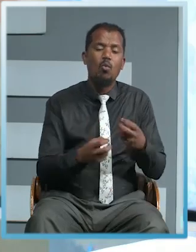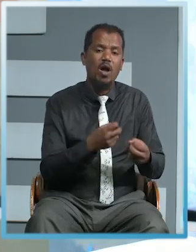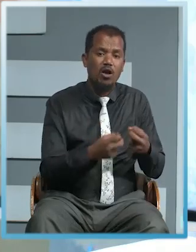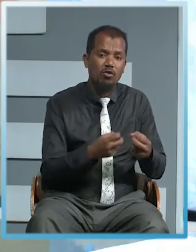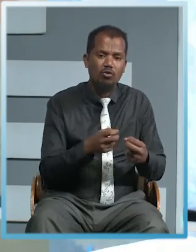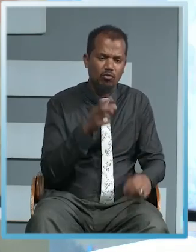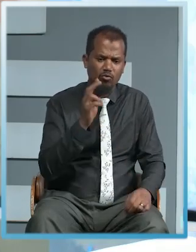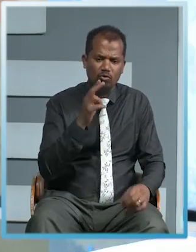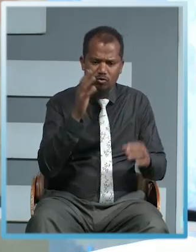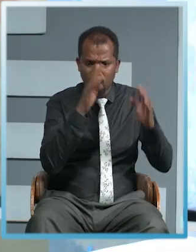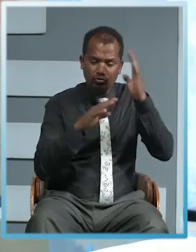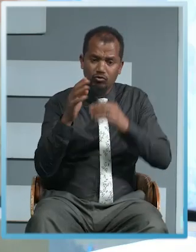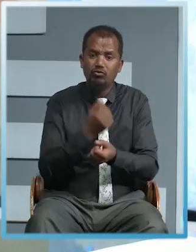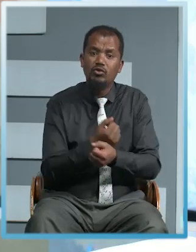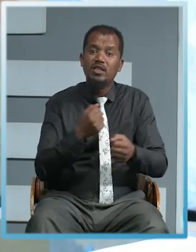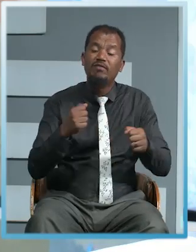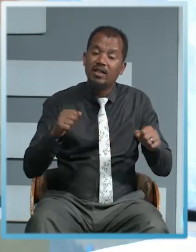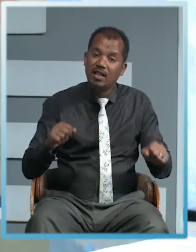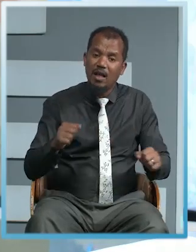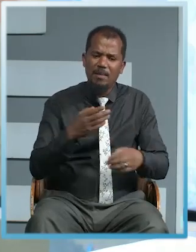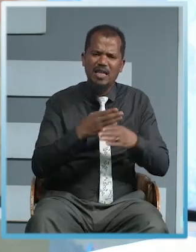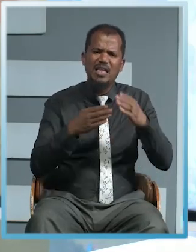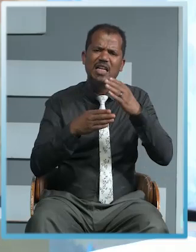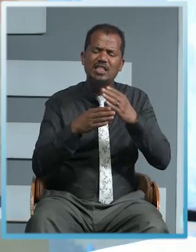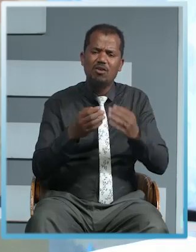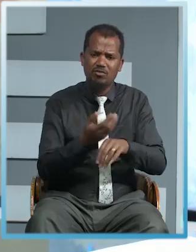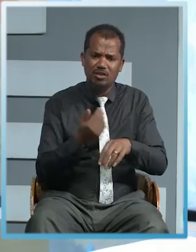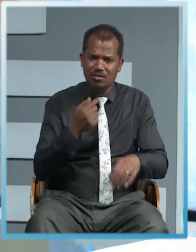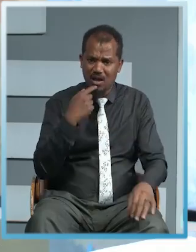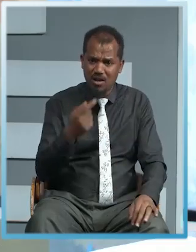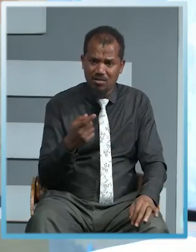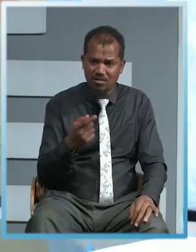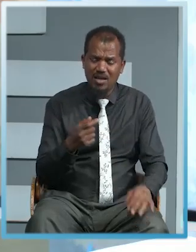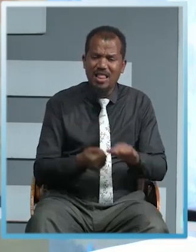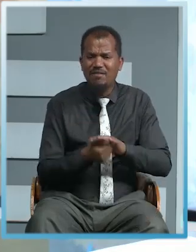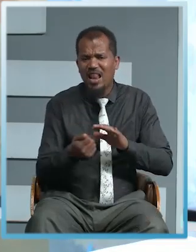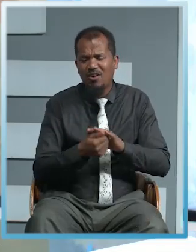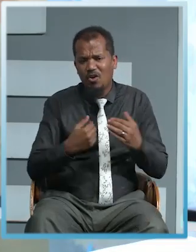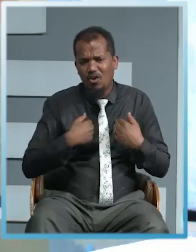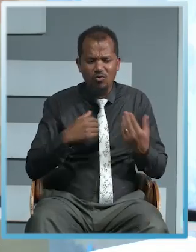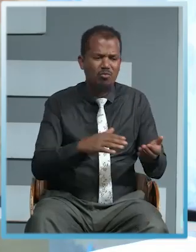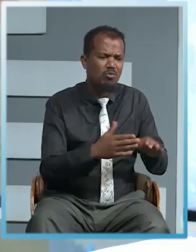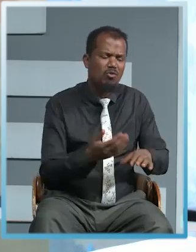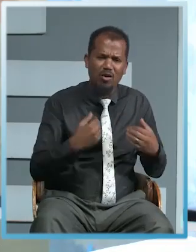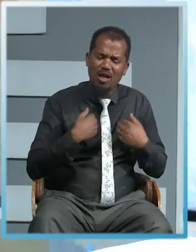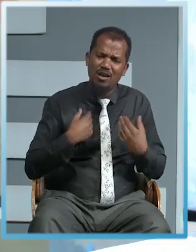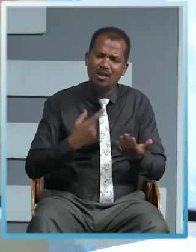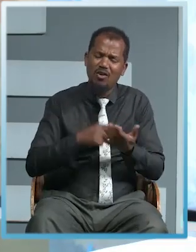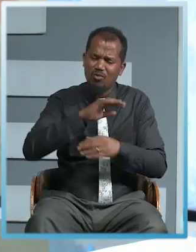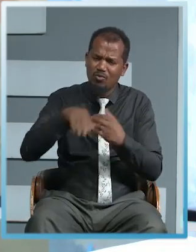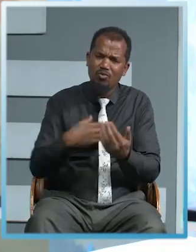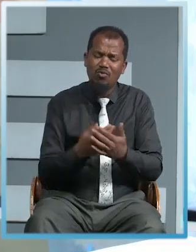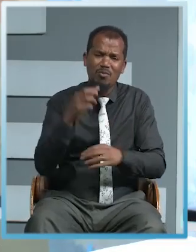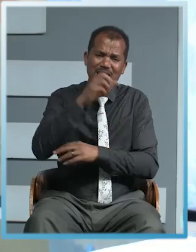ወገኖች ቶሎ ችግሩ እንዲፈታ በየደረጃው እንቅድም ያለው ነው ተፈናቃዮች አሉ የሚሞቱ አሉ all that እና